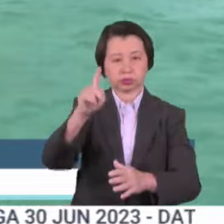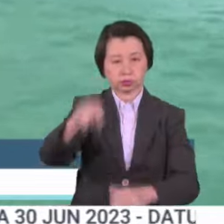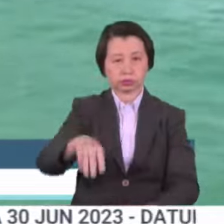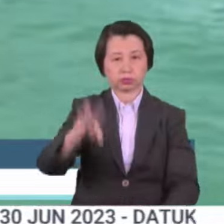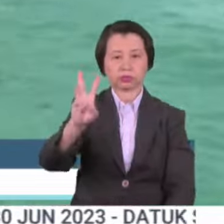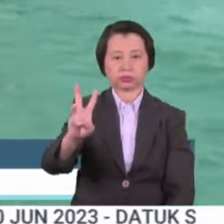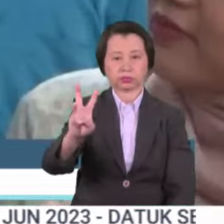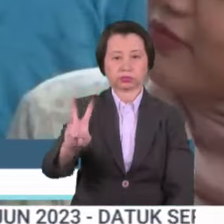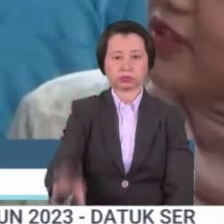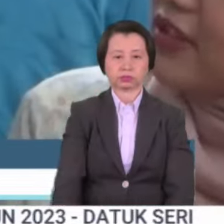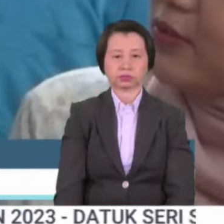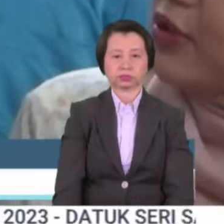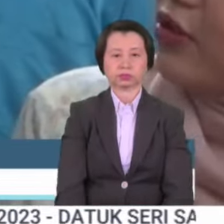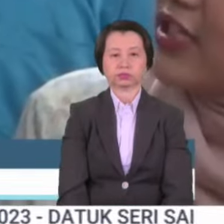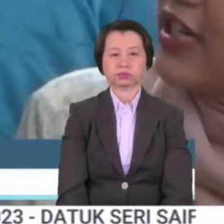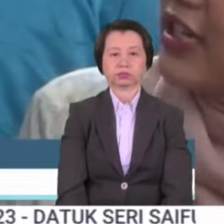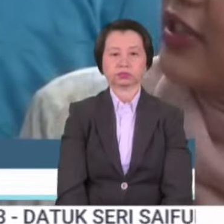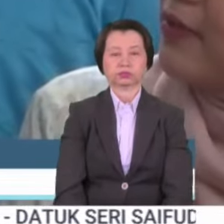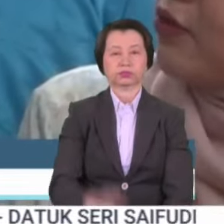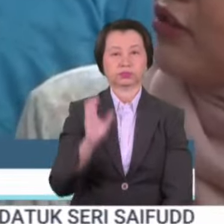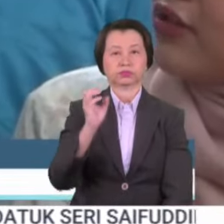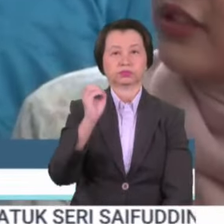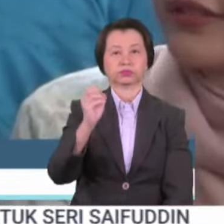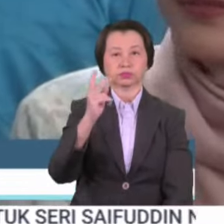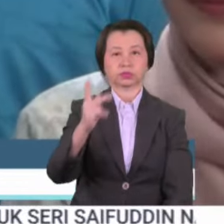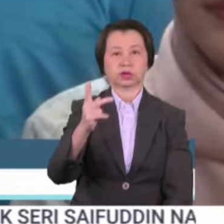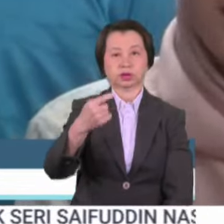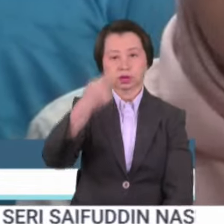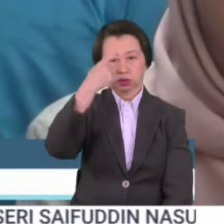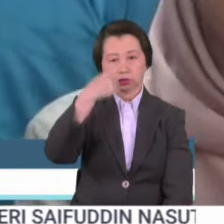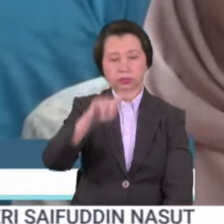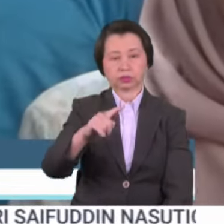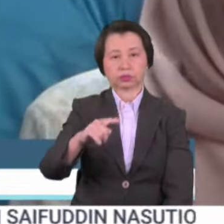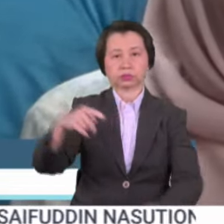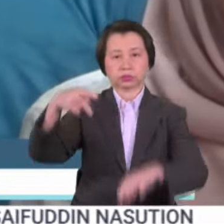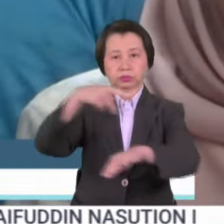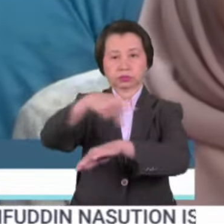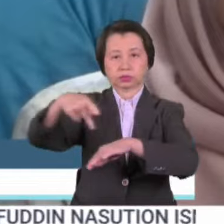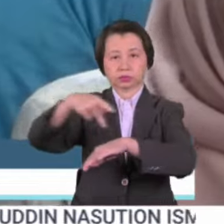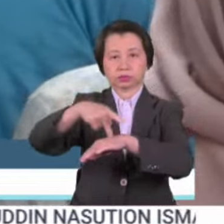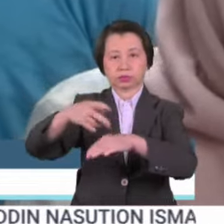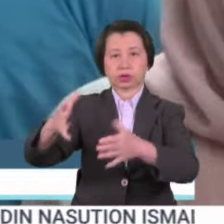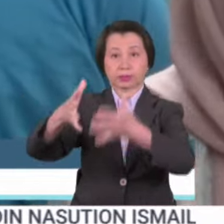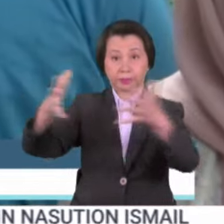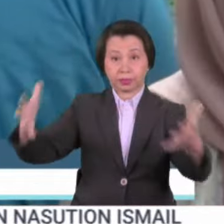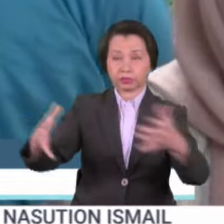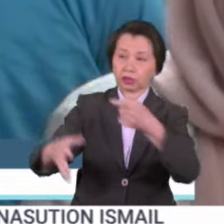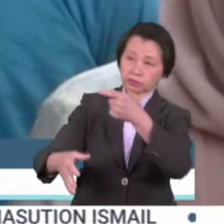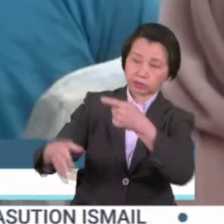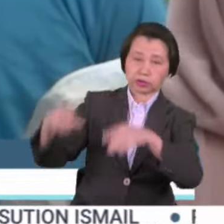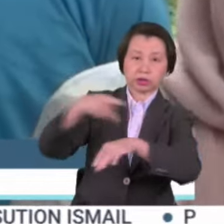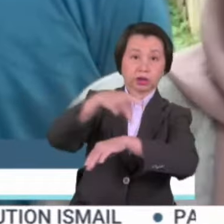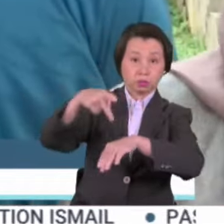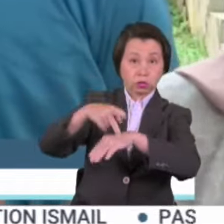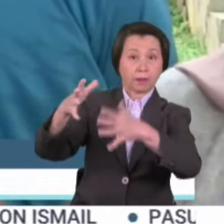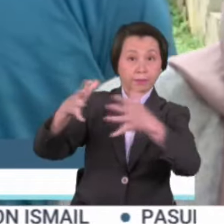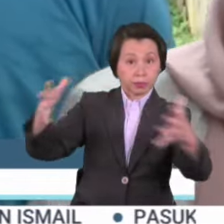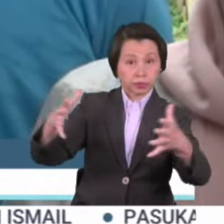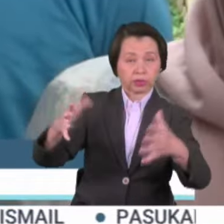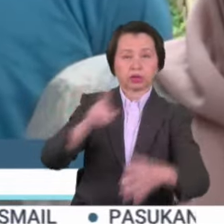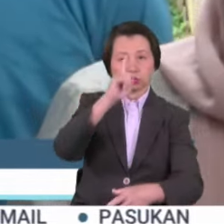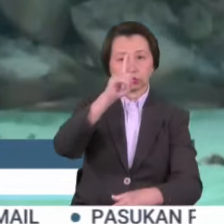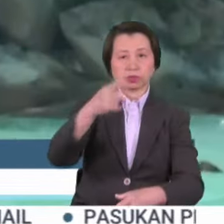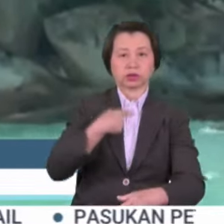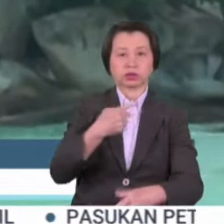lalu. Okey, untuk Pulau Besar ni sebenarnya kita telah